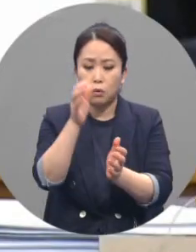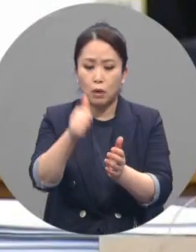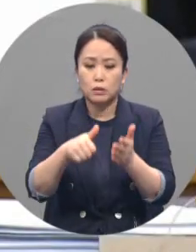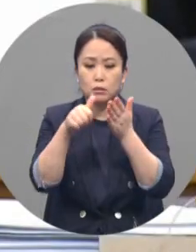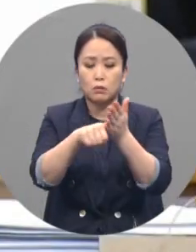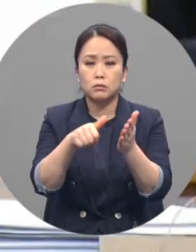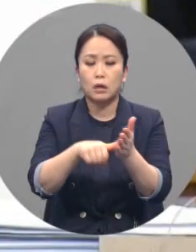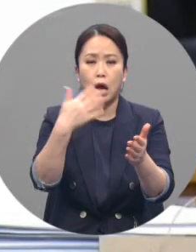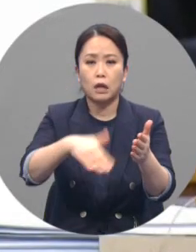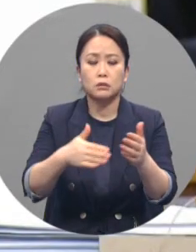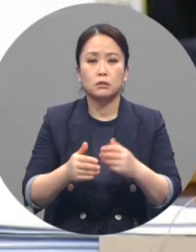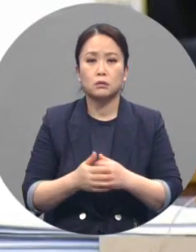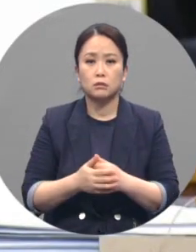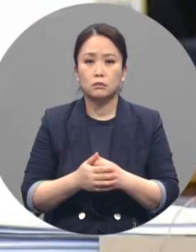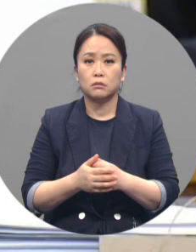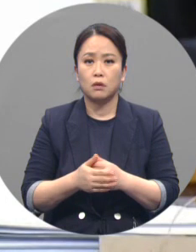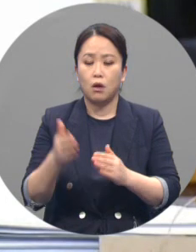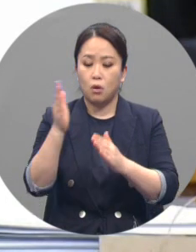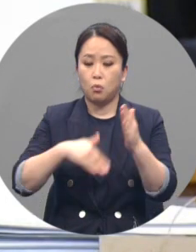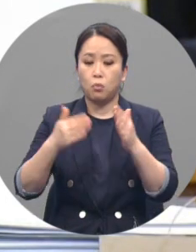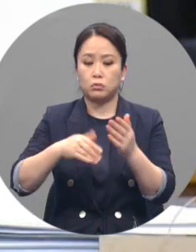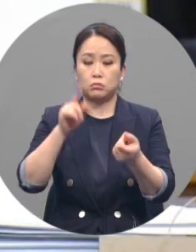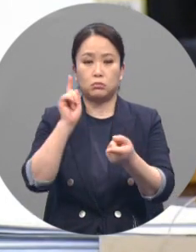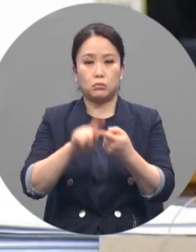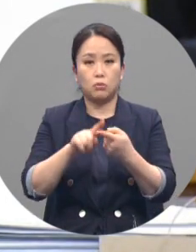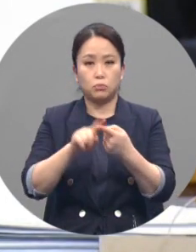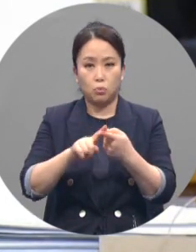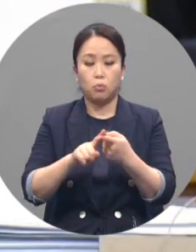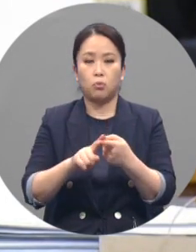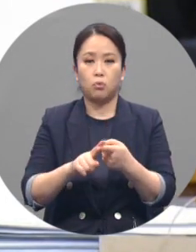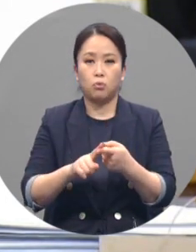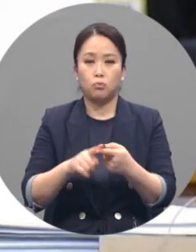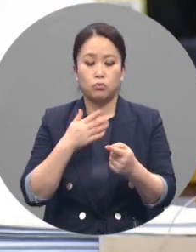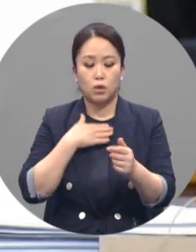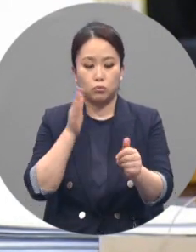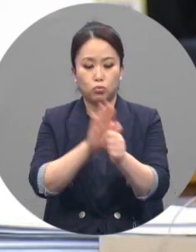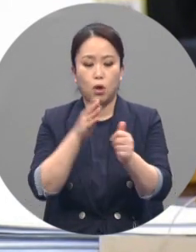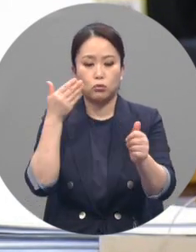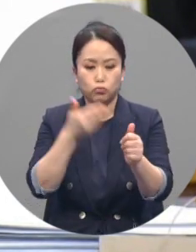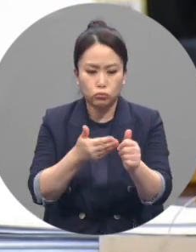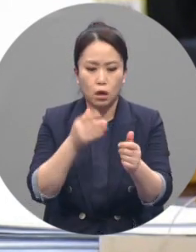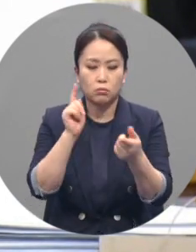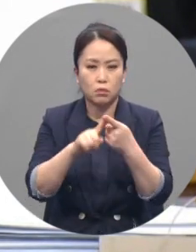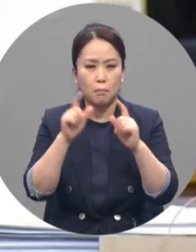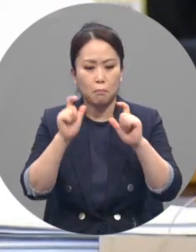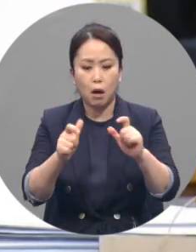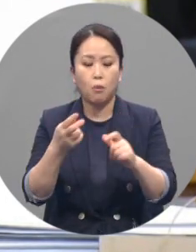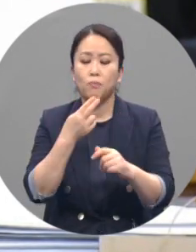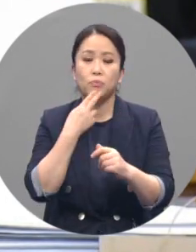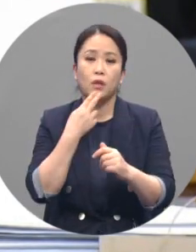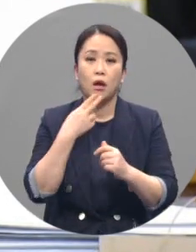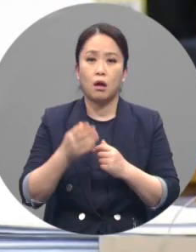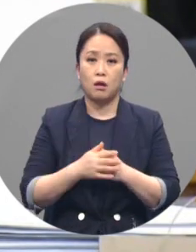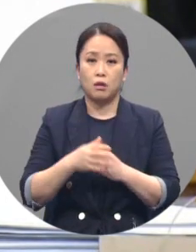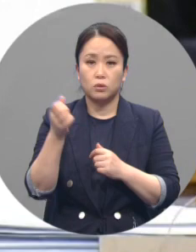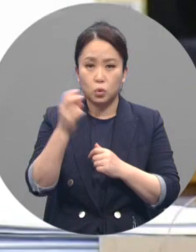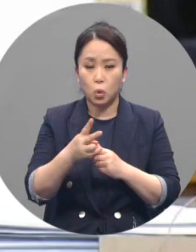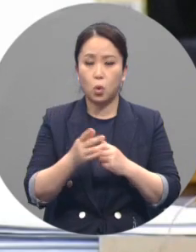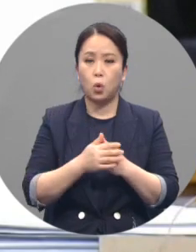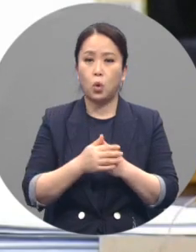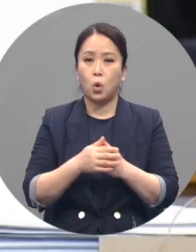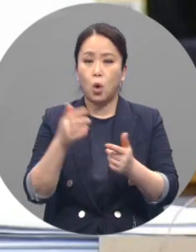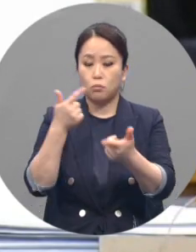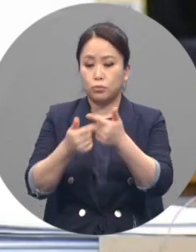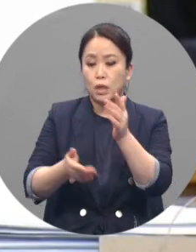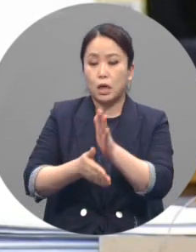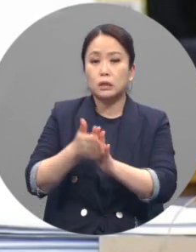공식적으로 저희가 도와드린다는 그 문서가 하나도 없습니다. 그리고 이것을 갖다가